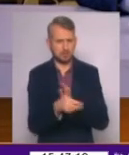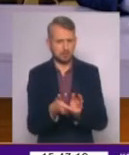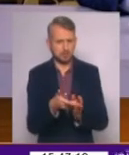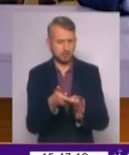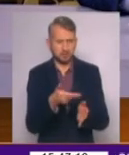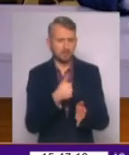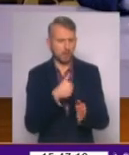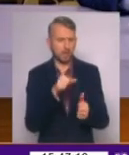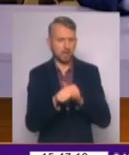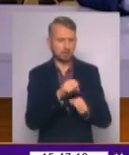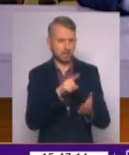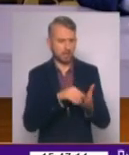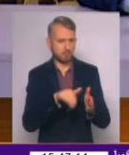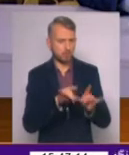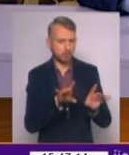я вам потім розкажу. Угу.